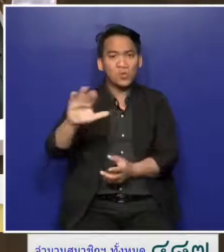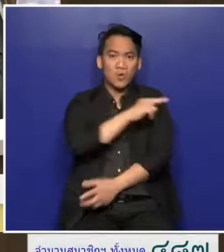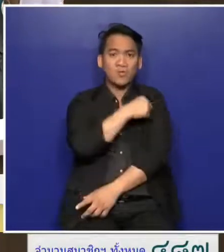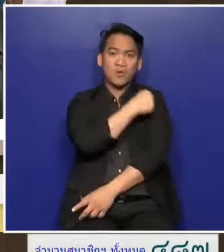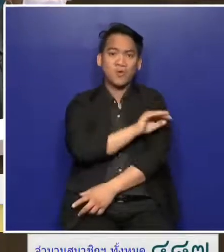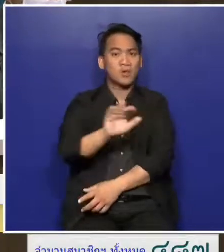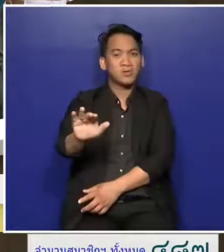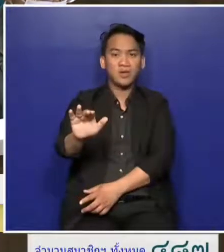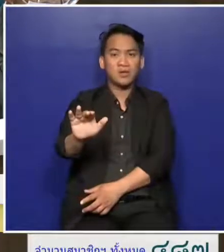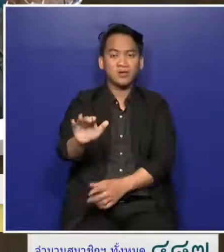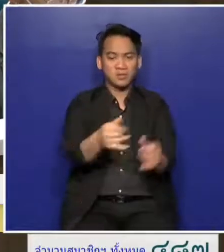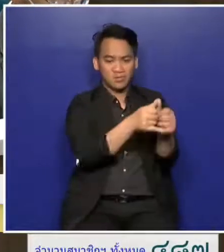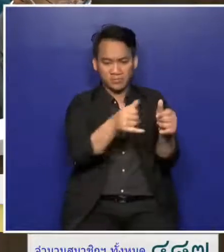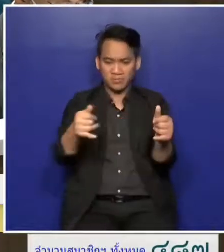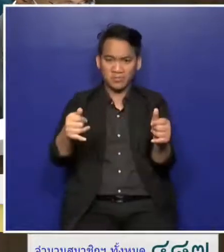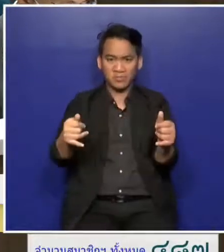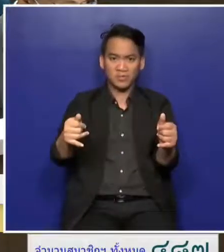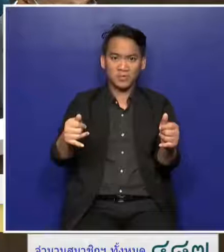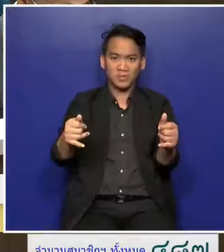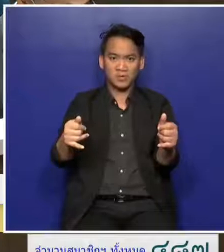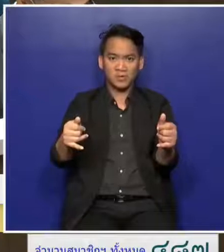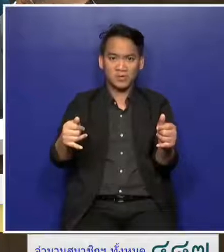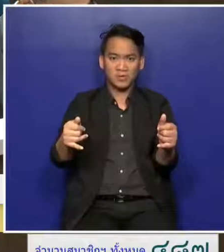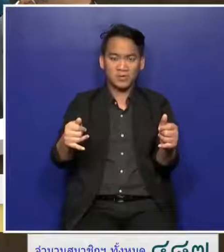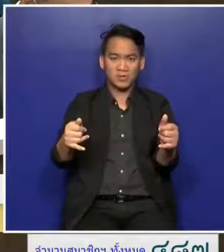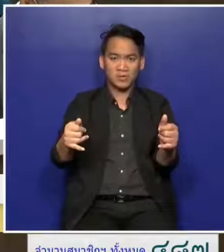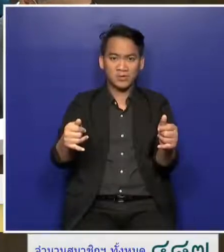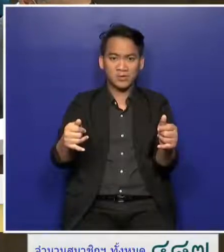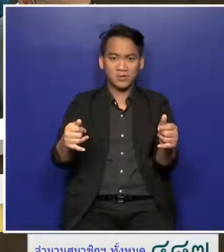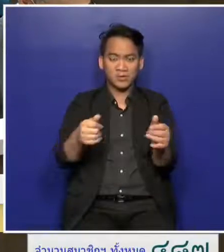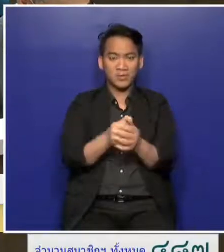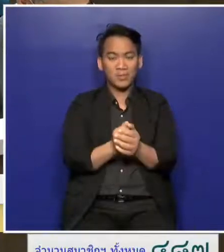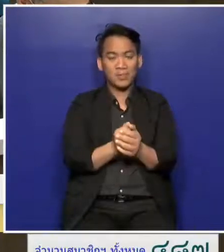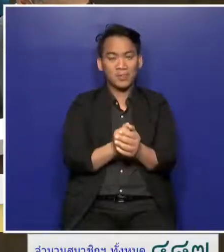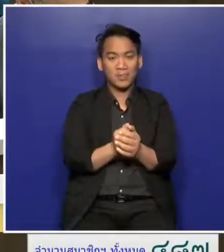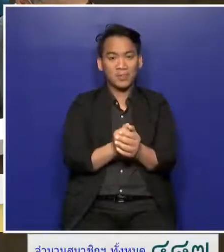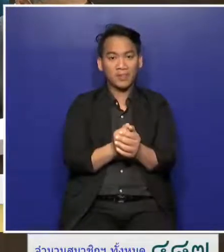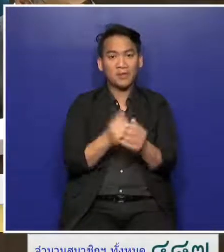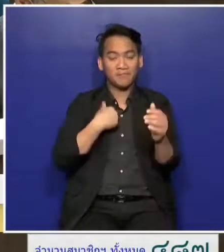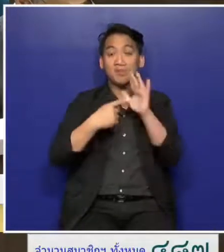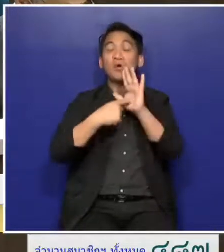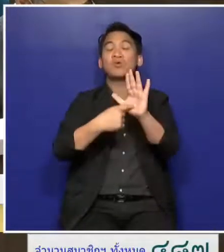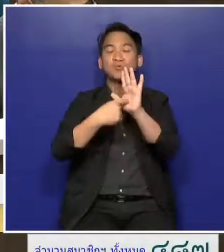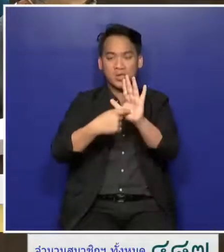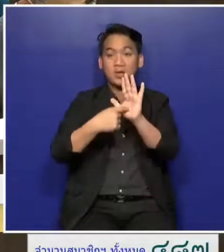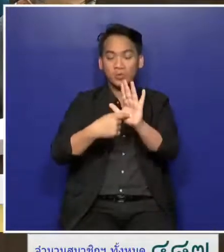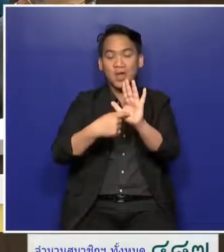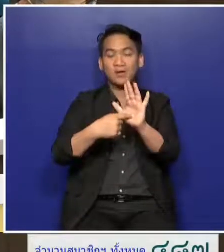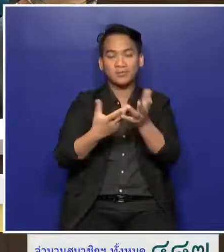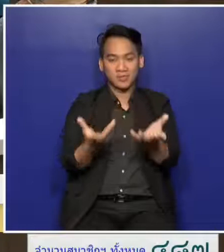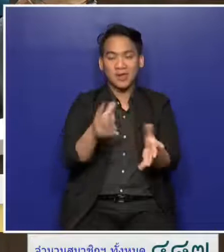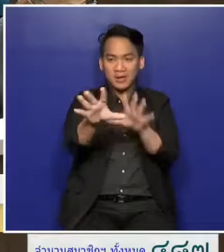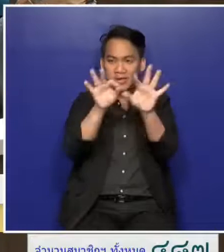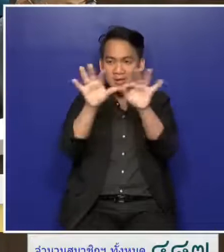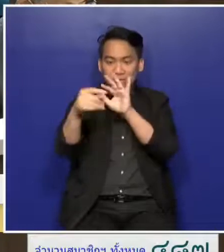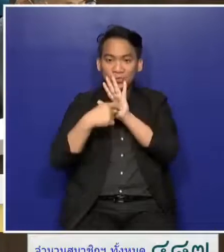า 10 พูดแมเปิลทั้งหมดเจอก็แยกตรจที่ระรายไปนะครับวิธ